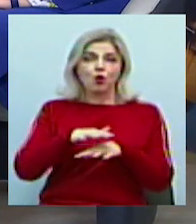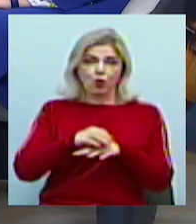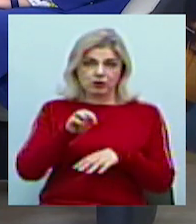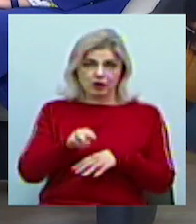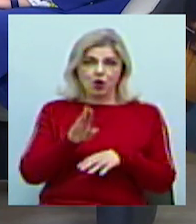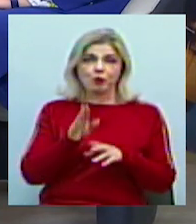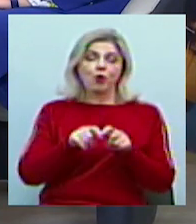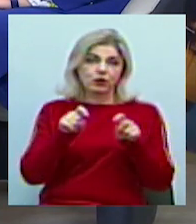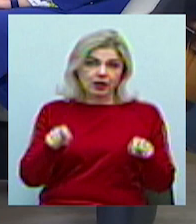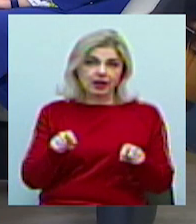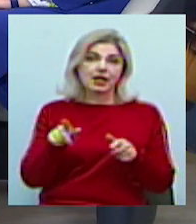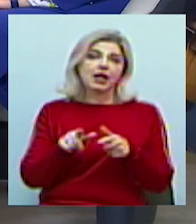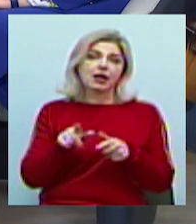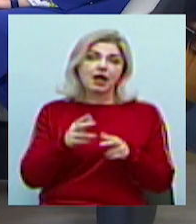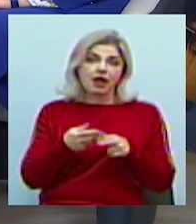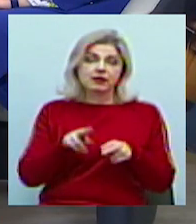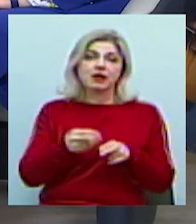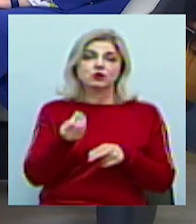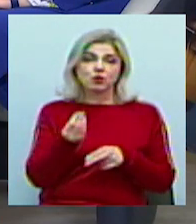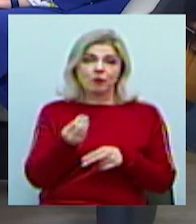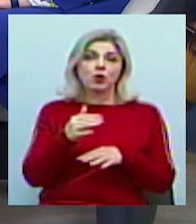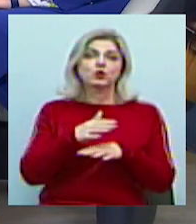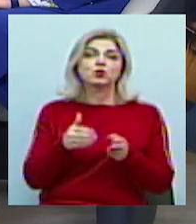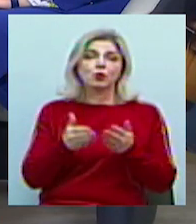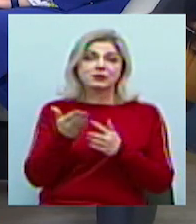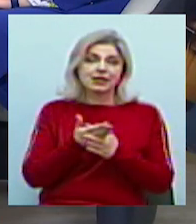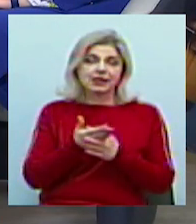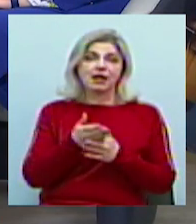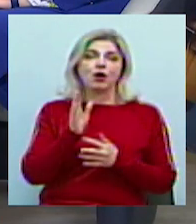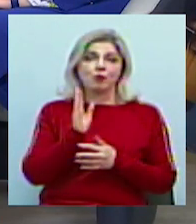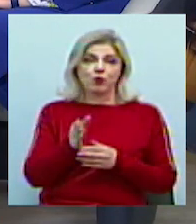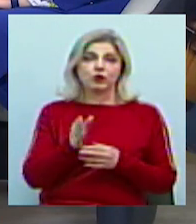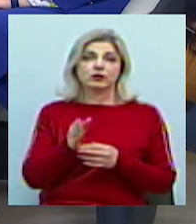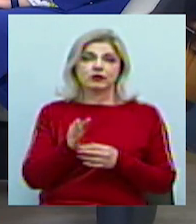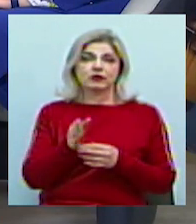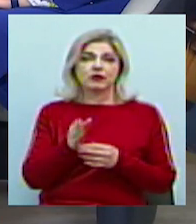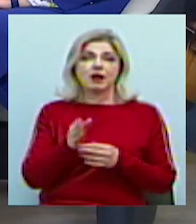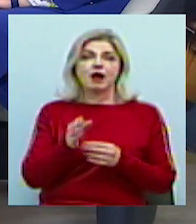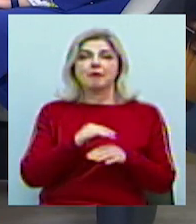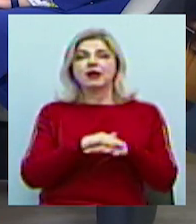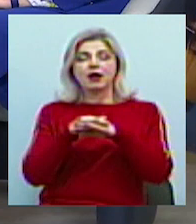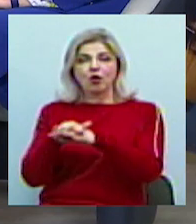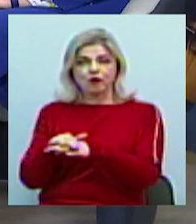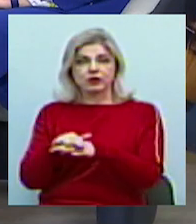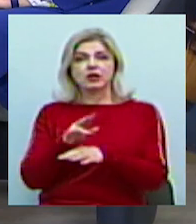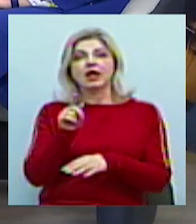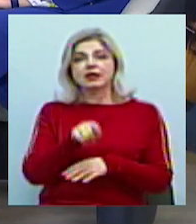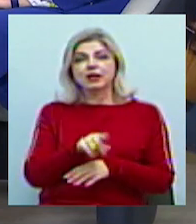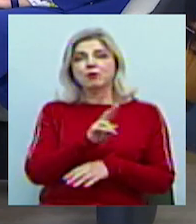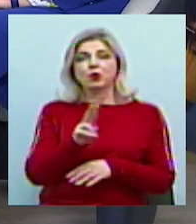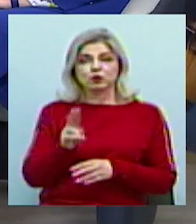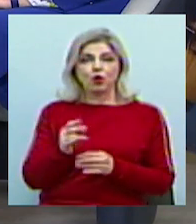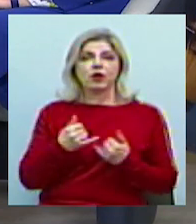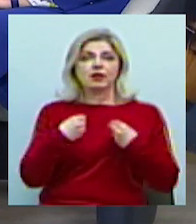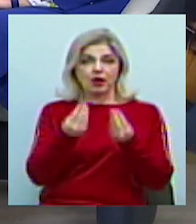Ощадбанку. І після цього ця сума нарахованої субсидії буде перераховуватися організаціям надавачам послуг. Тобто, хочу запевнити